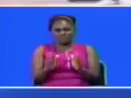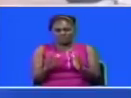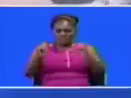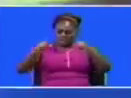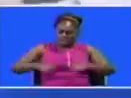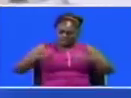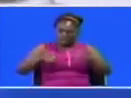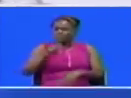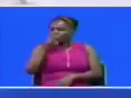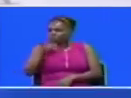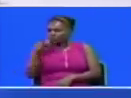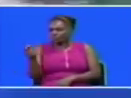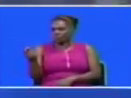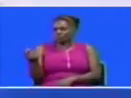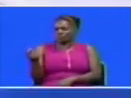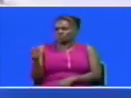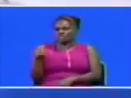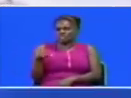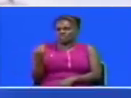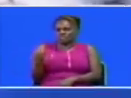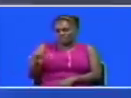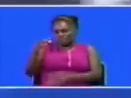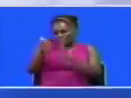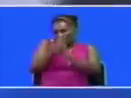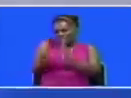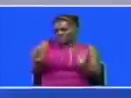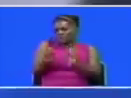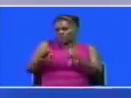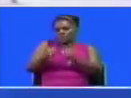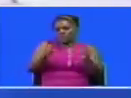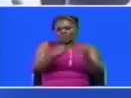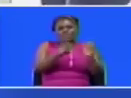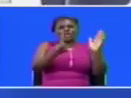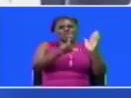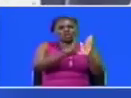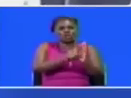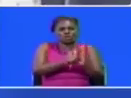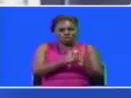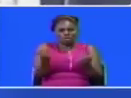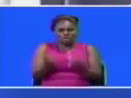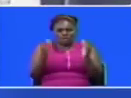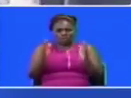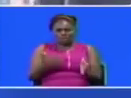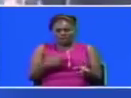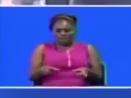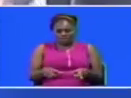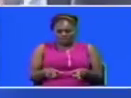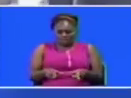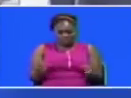there are a few tuk-tuk drivers who are not well trained and have been breaking the traffic laws. And dereva wengi hawana license ni